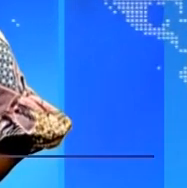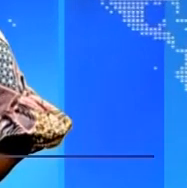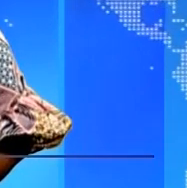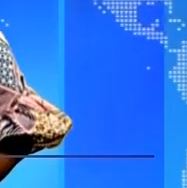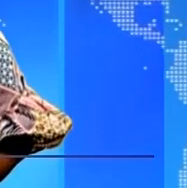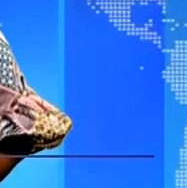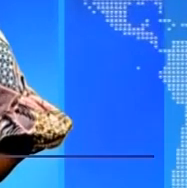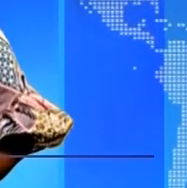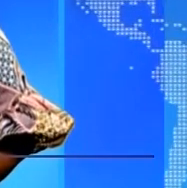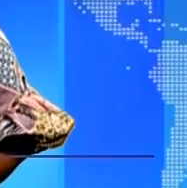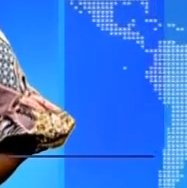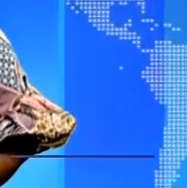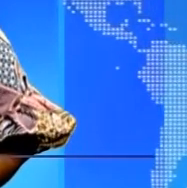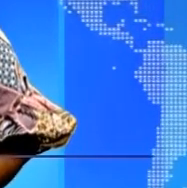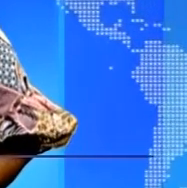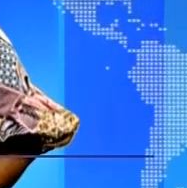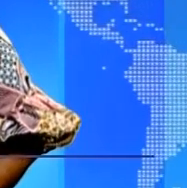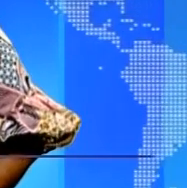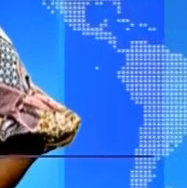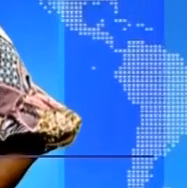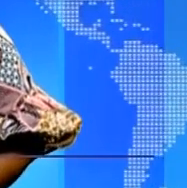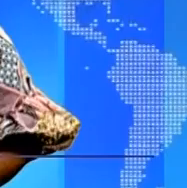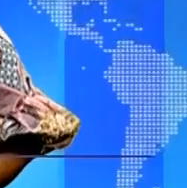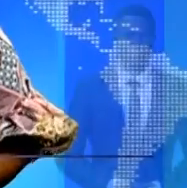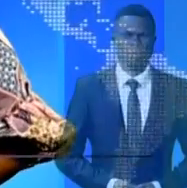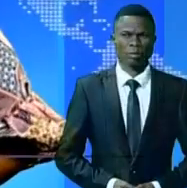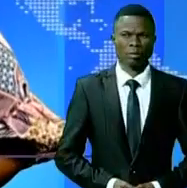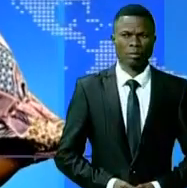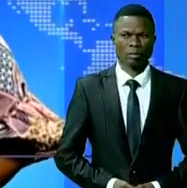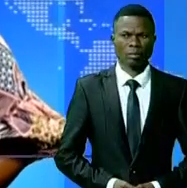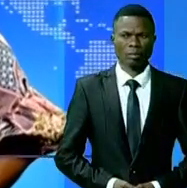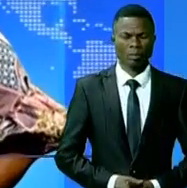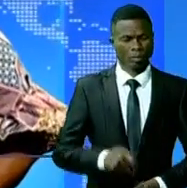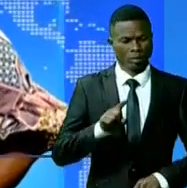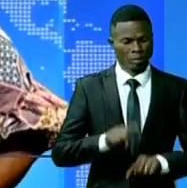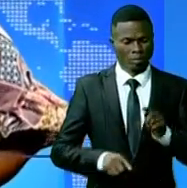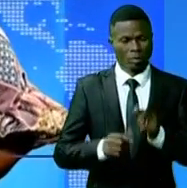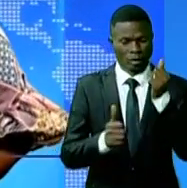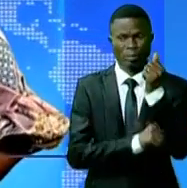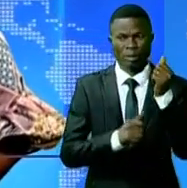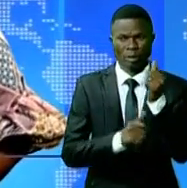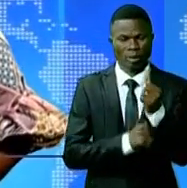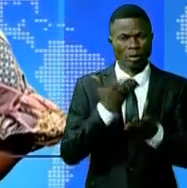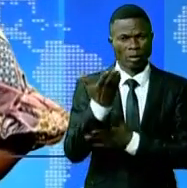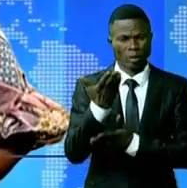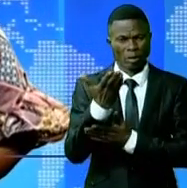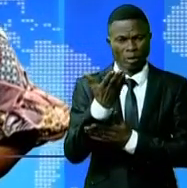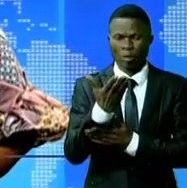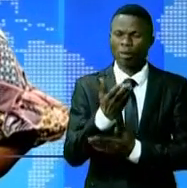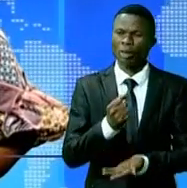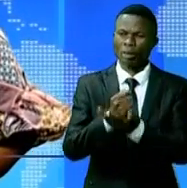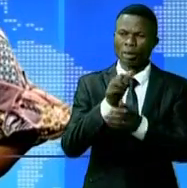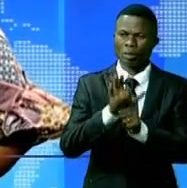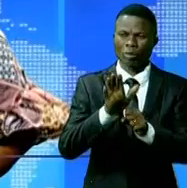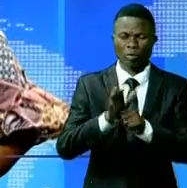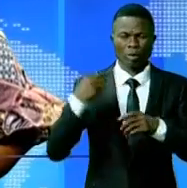la chaussée Université. La praticabilité de ce tronçon devient quasiment impossible. La population sollicite une intervention